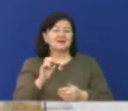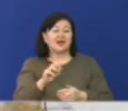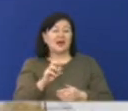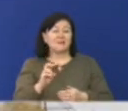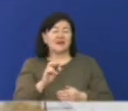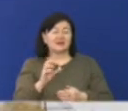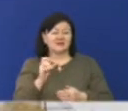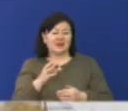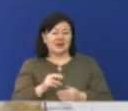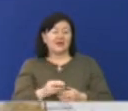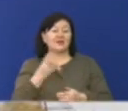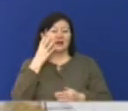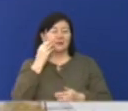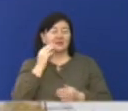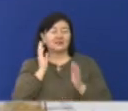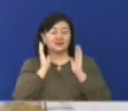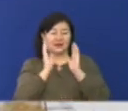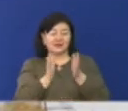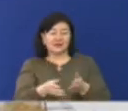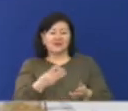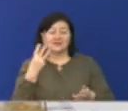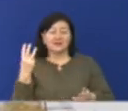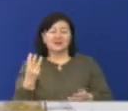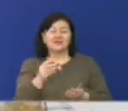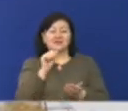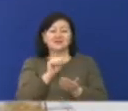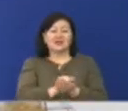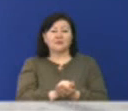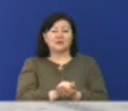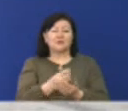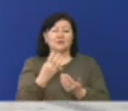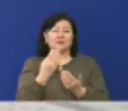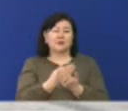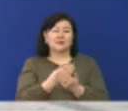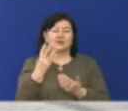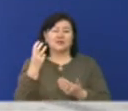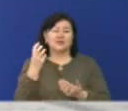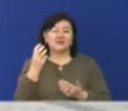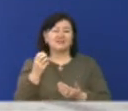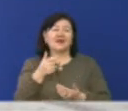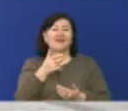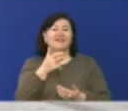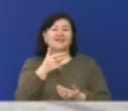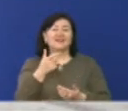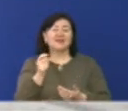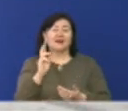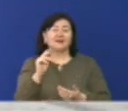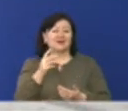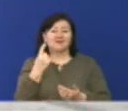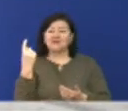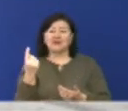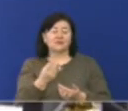по Алматинской трассе. В общей сложности все 3 занимают территорию около 300 гектаров. При этом ни одно из них не